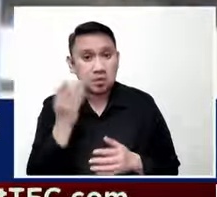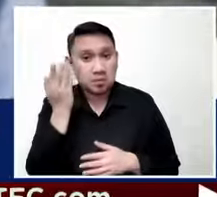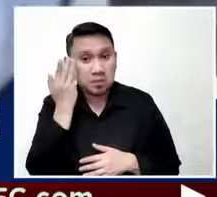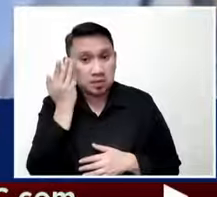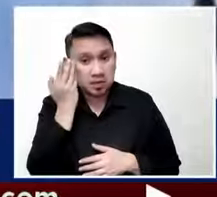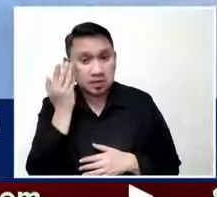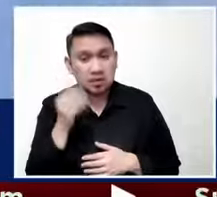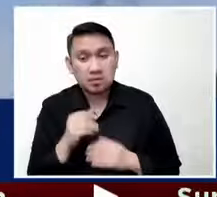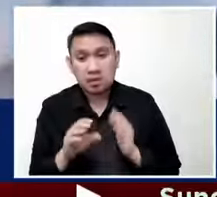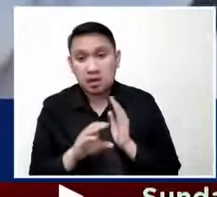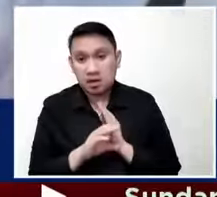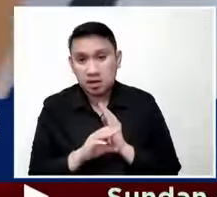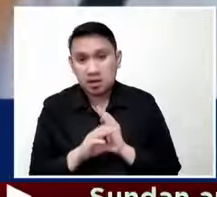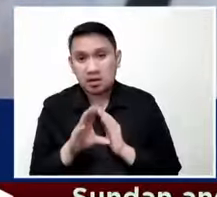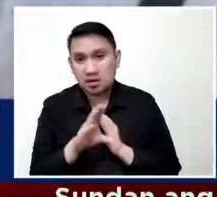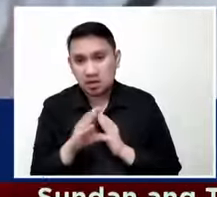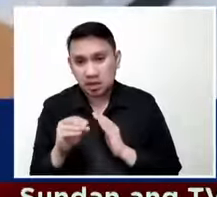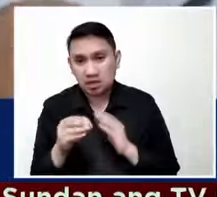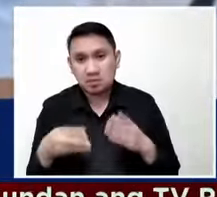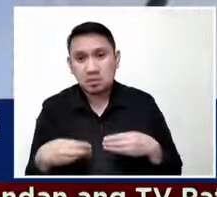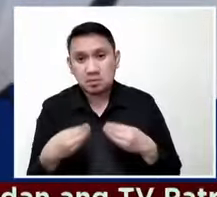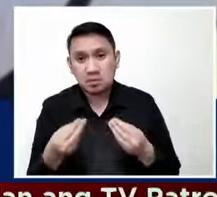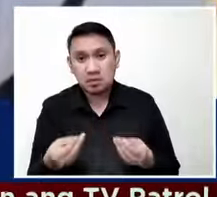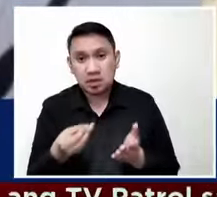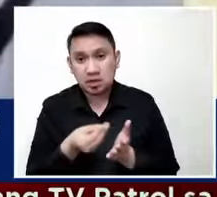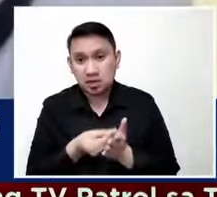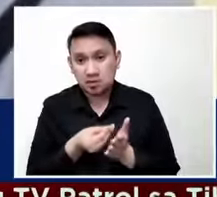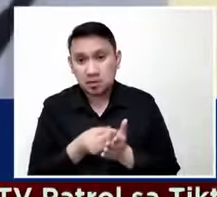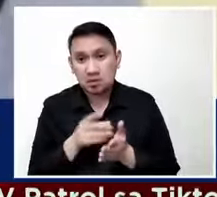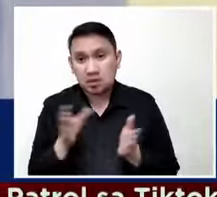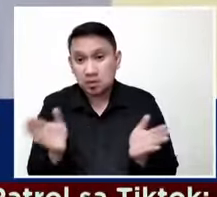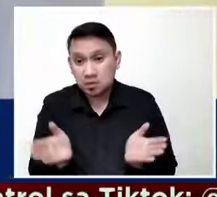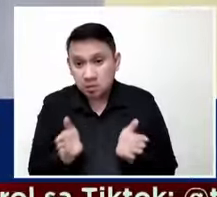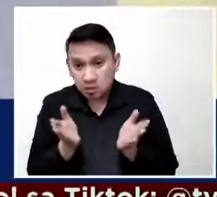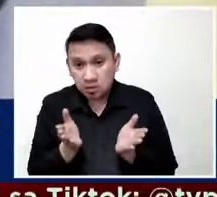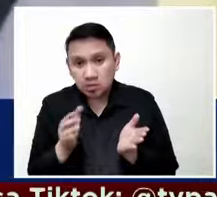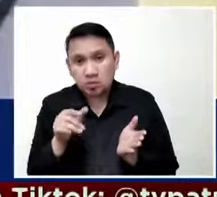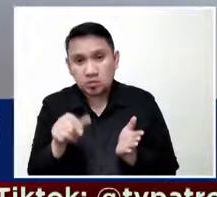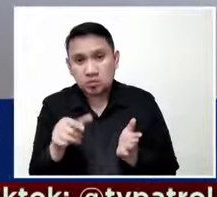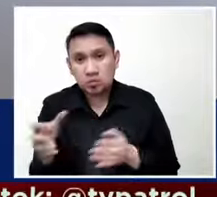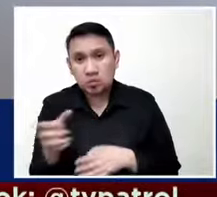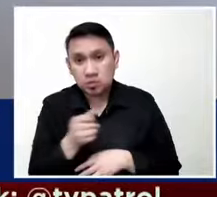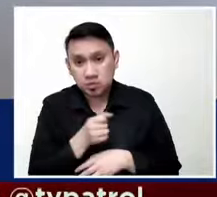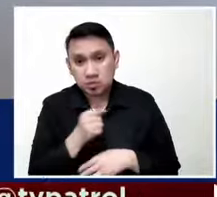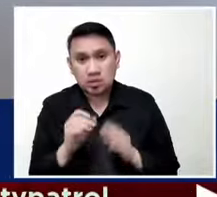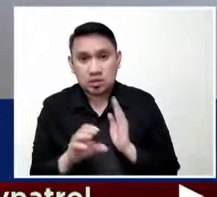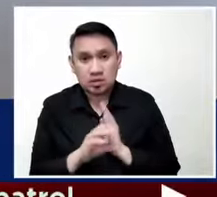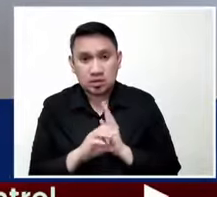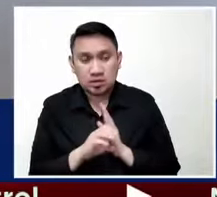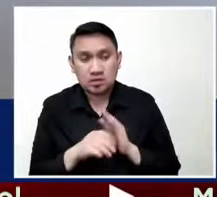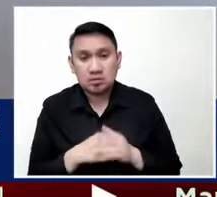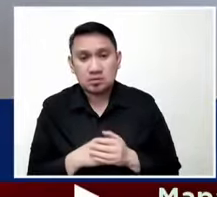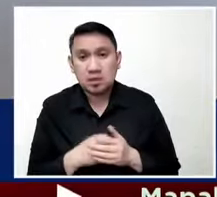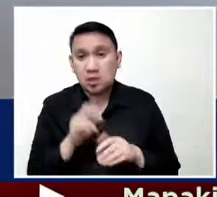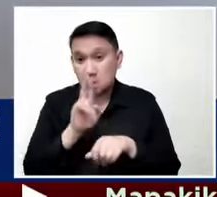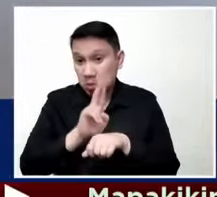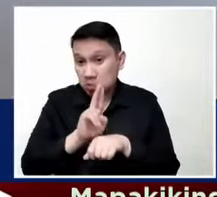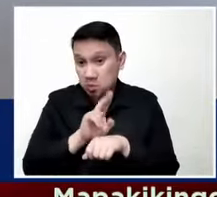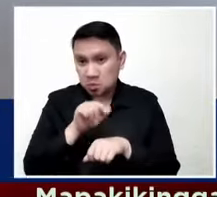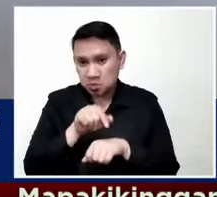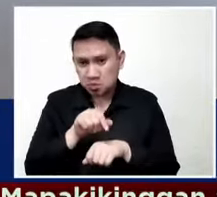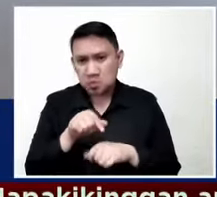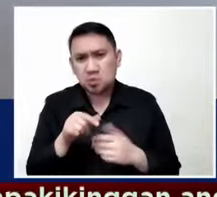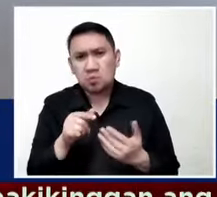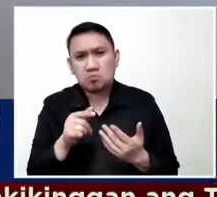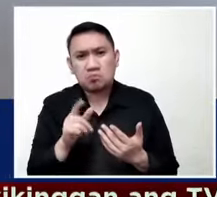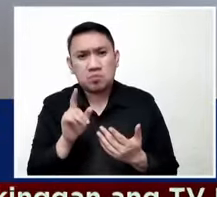car dealer at magbibigay ng pera para hikayatin ang biktima na kumuha ng sasakyan. Ginagamit rin umano ng salarin